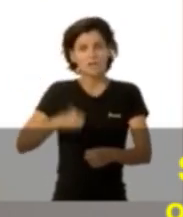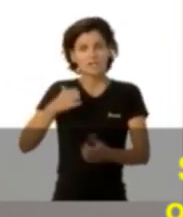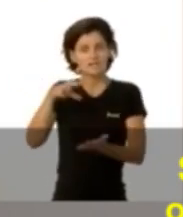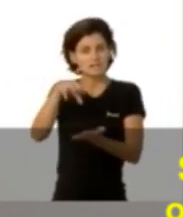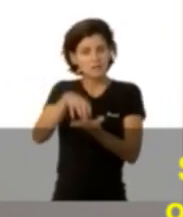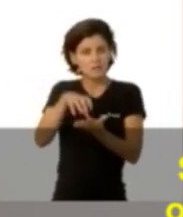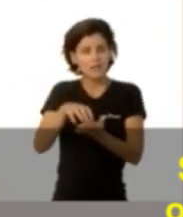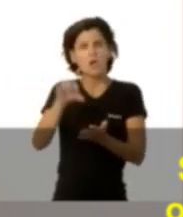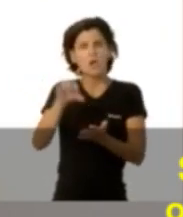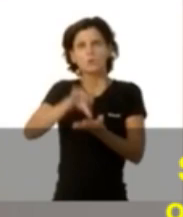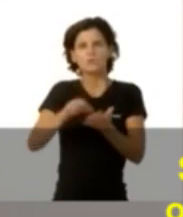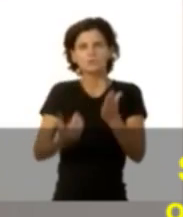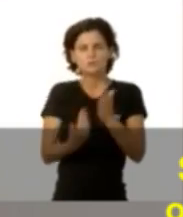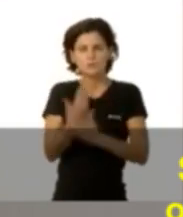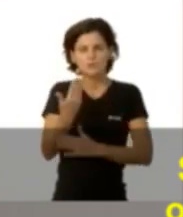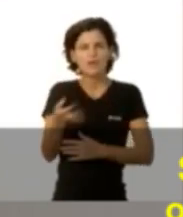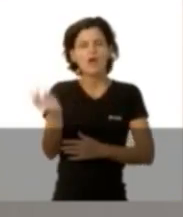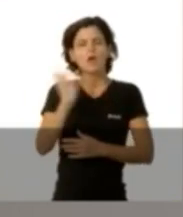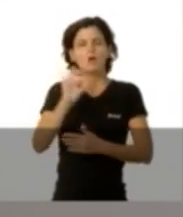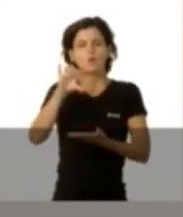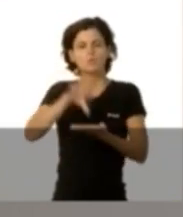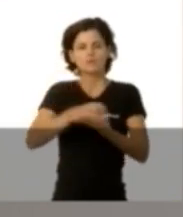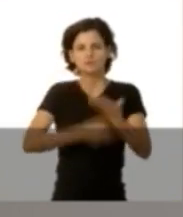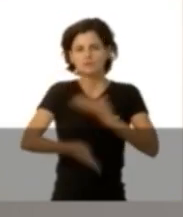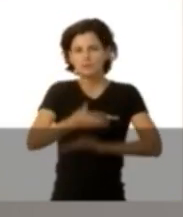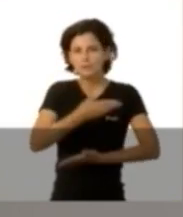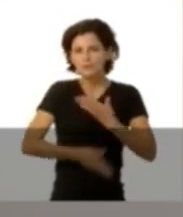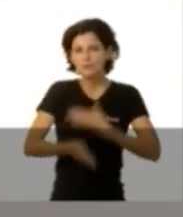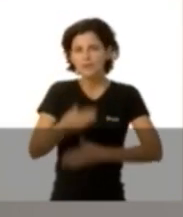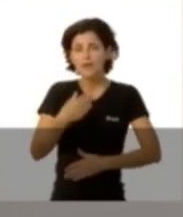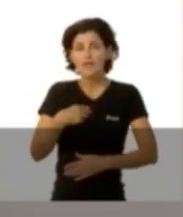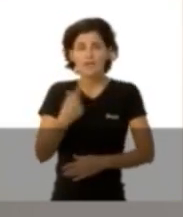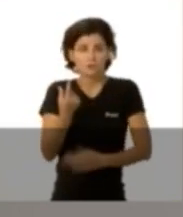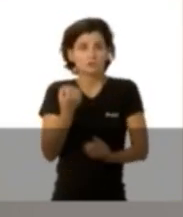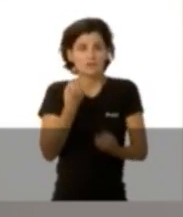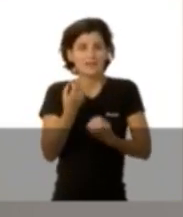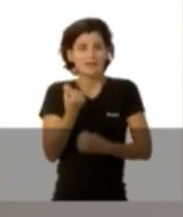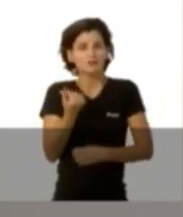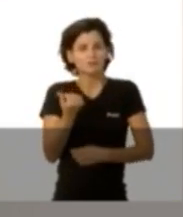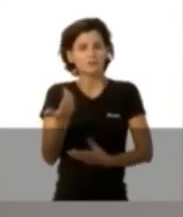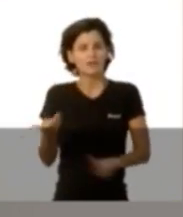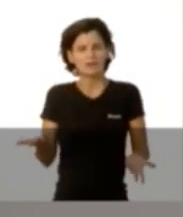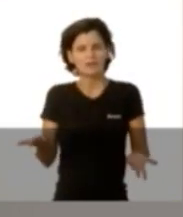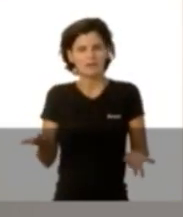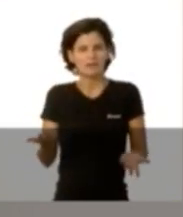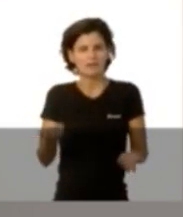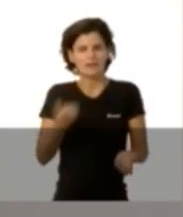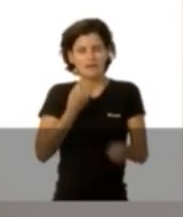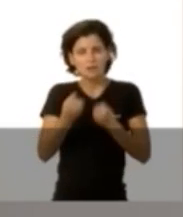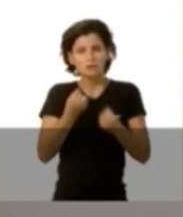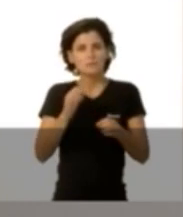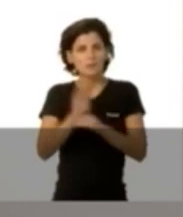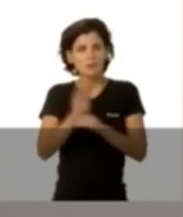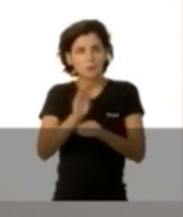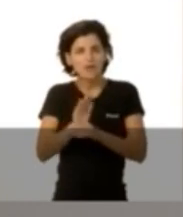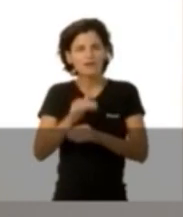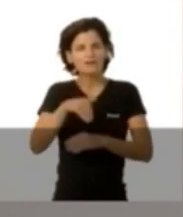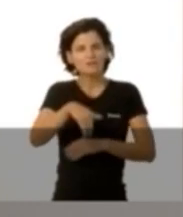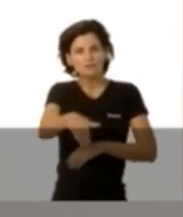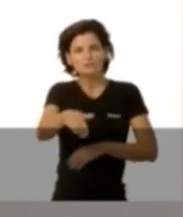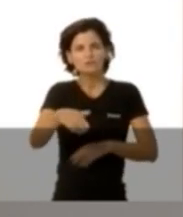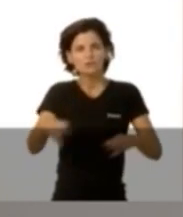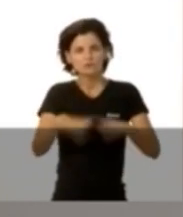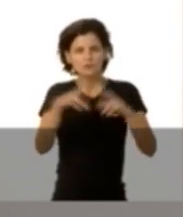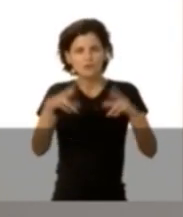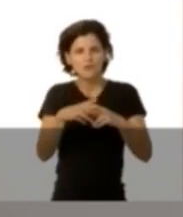un centre per a persones amb diversitat funcional, això és economia, economia de les tres C's, de criar, cuidar i curar, perquè allà